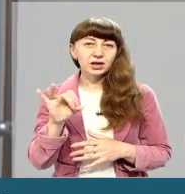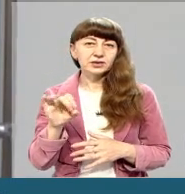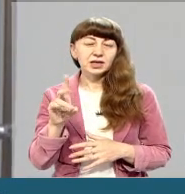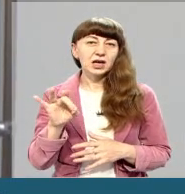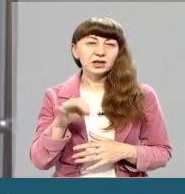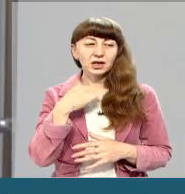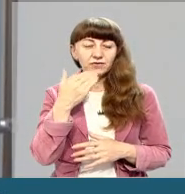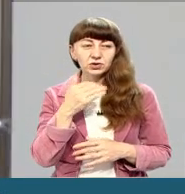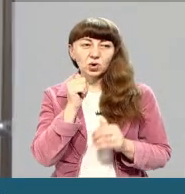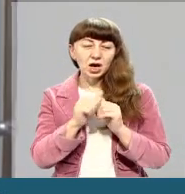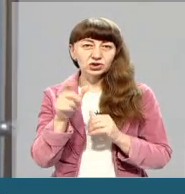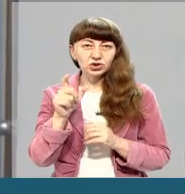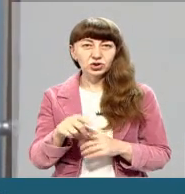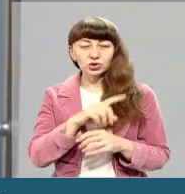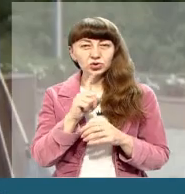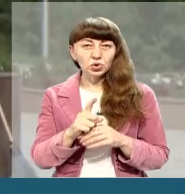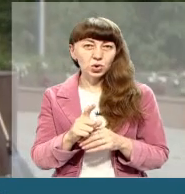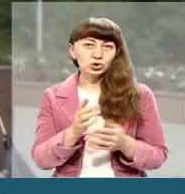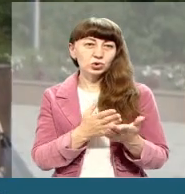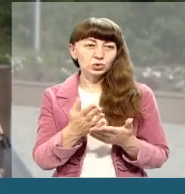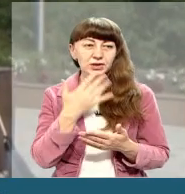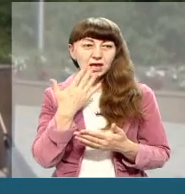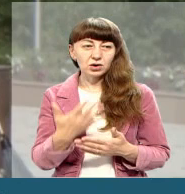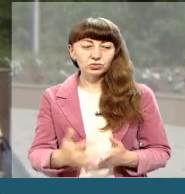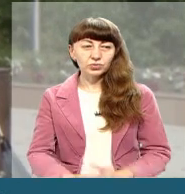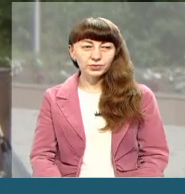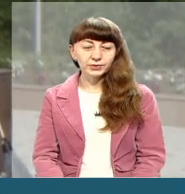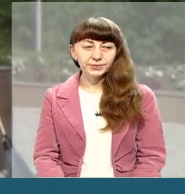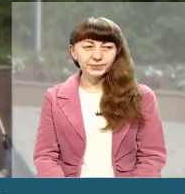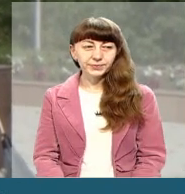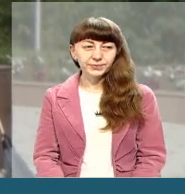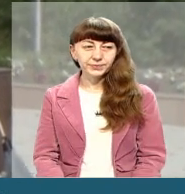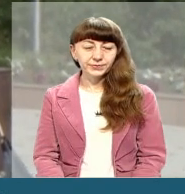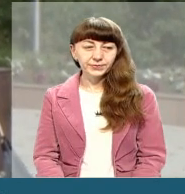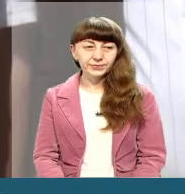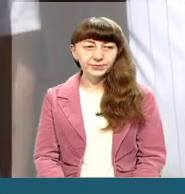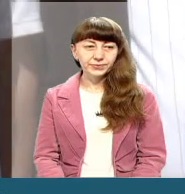деген еді. Жалпы республикалық акцияда сол ортақ отанымызды көркейтуге бағытталған